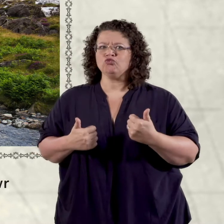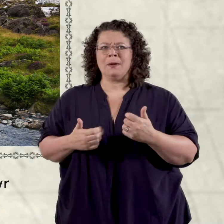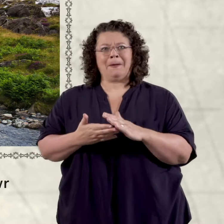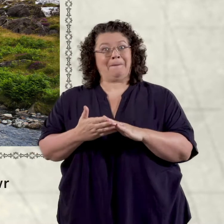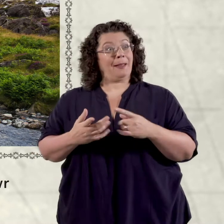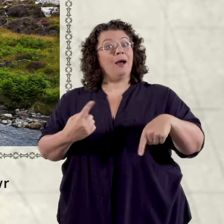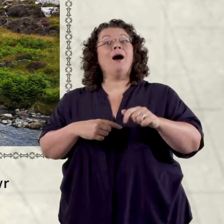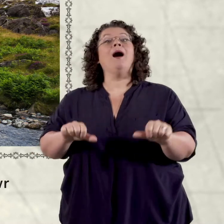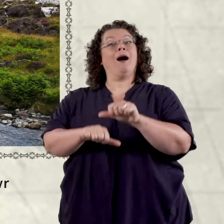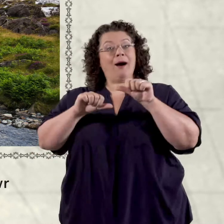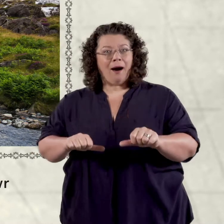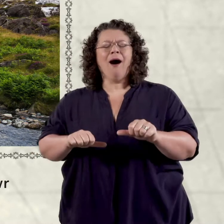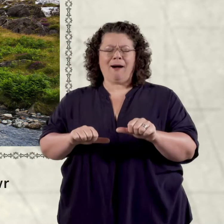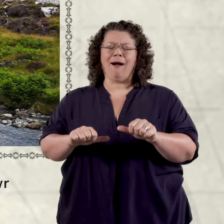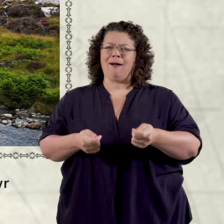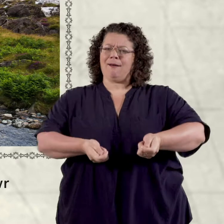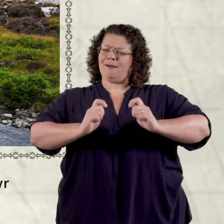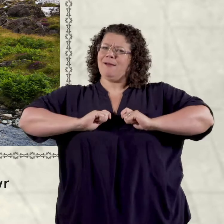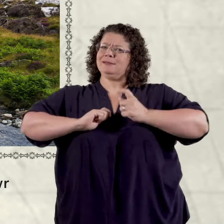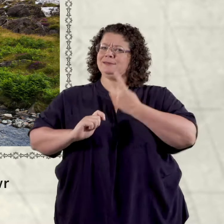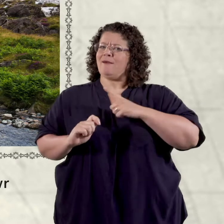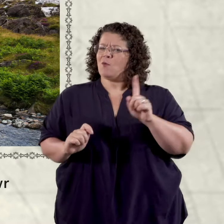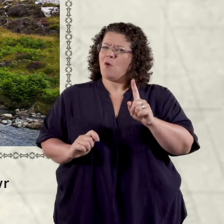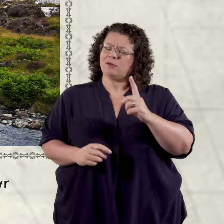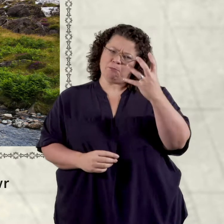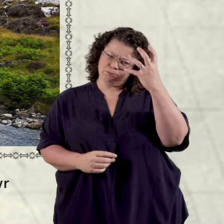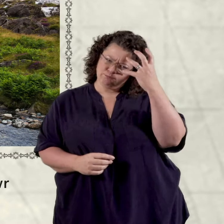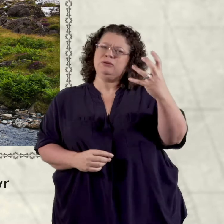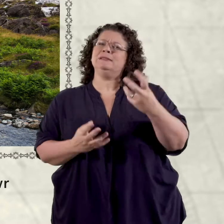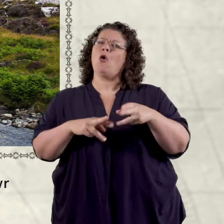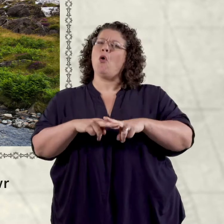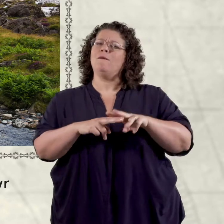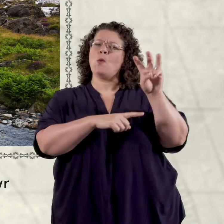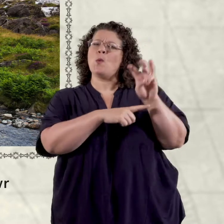teitl mawr air i fi fy hun. Tywysog Cymru.